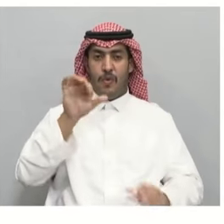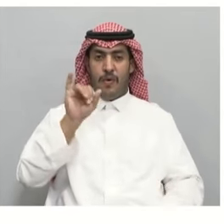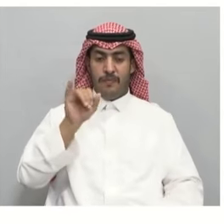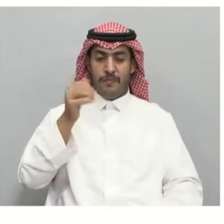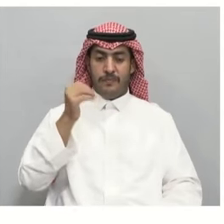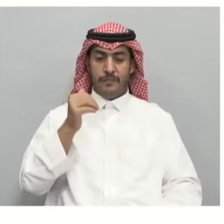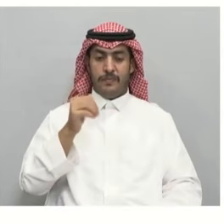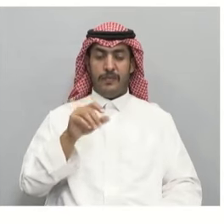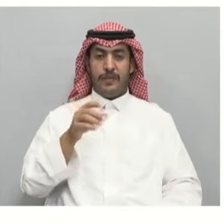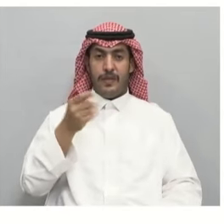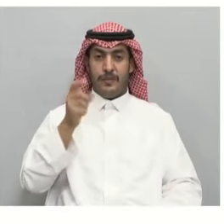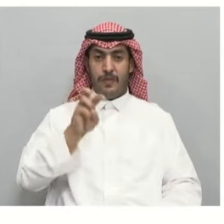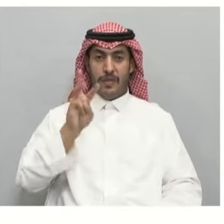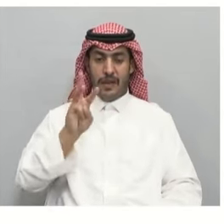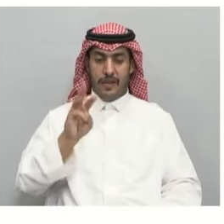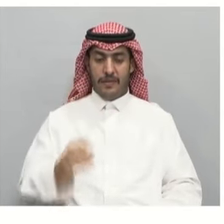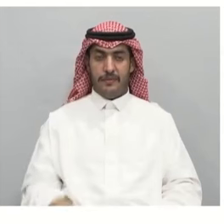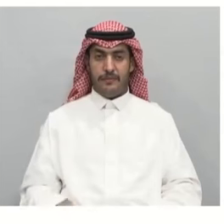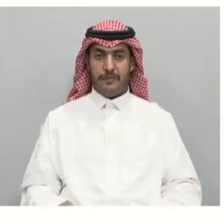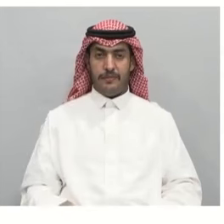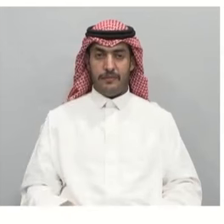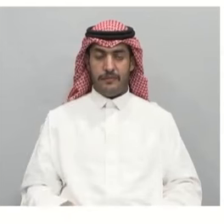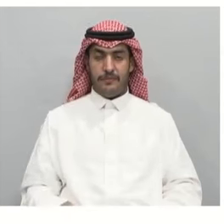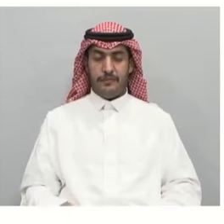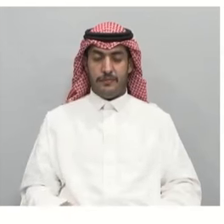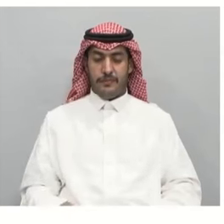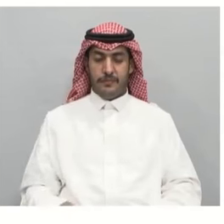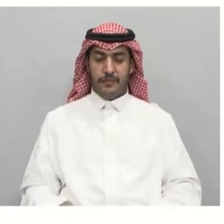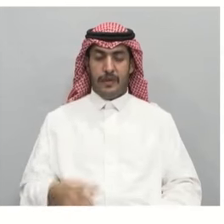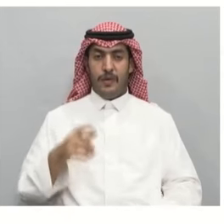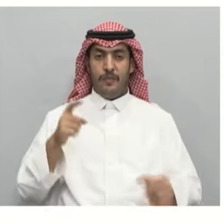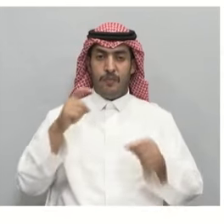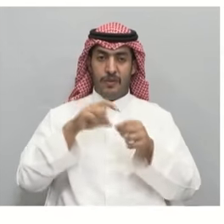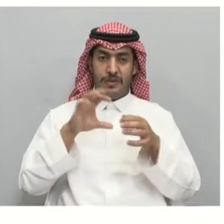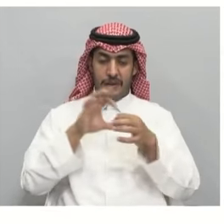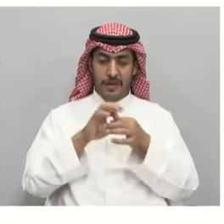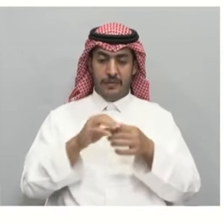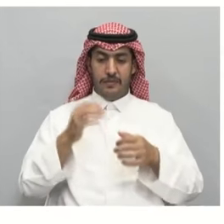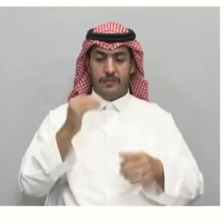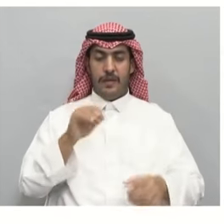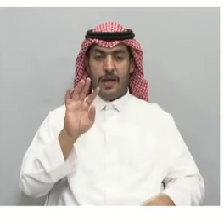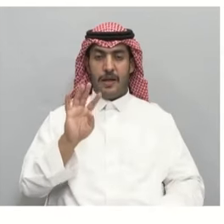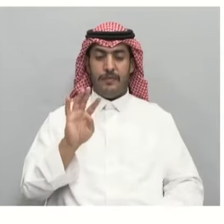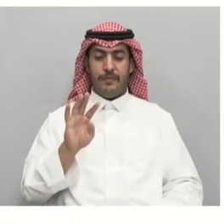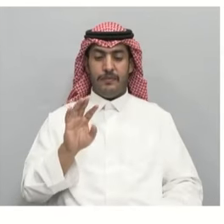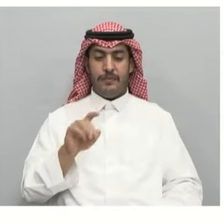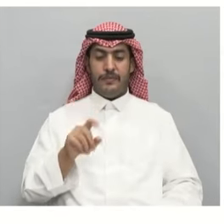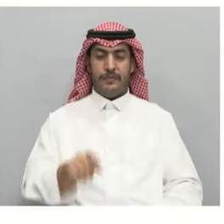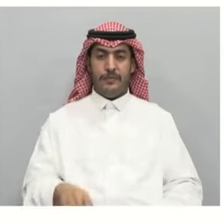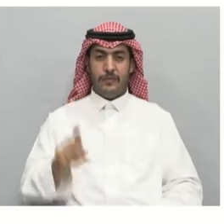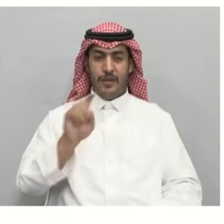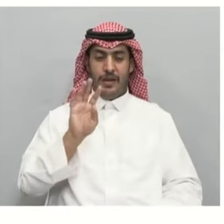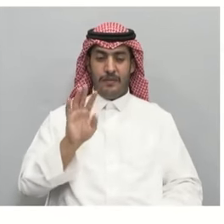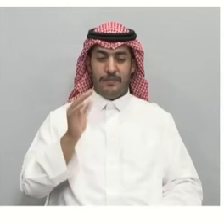اوم المواد اللي راح تتحرك فيها الالكترونات بسهوله اللي هي الموصلات رقم اربعه ما اسم